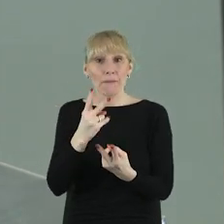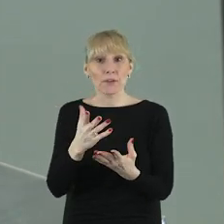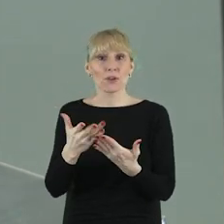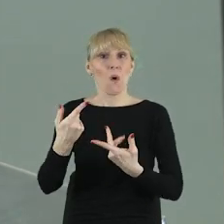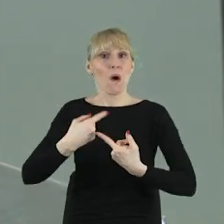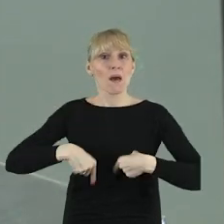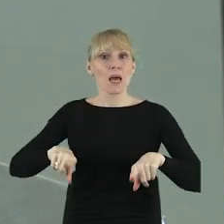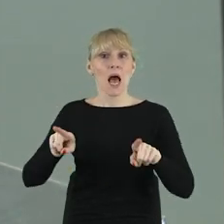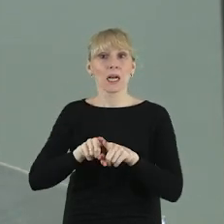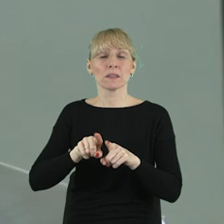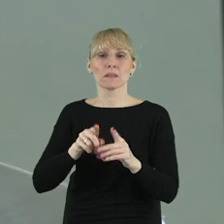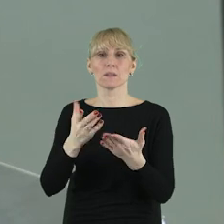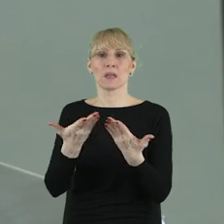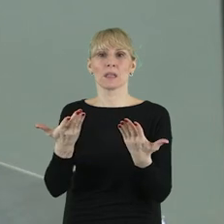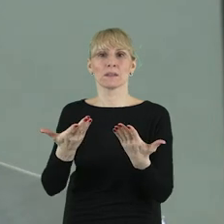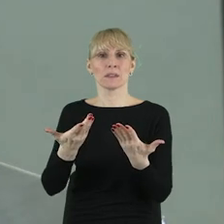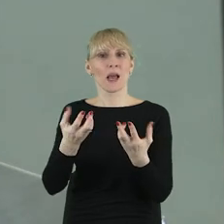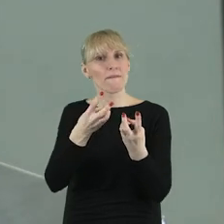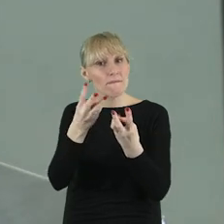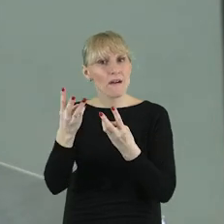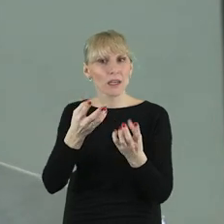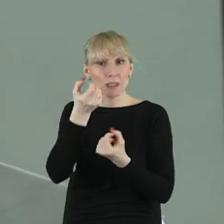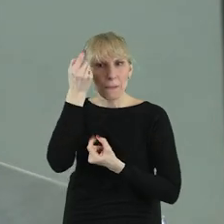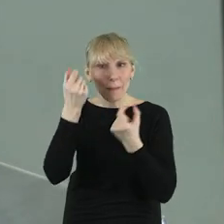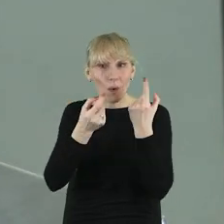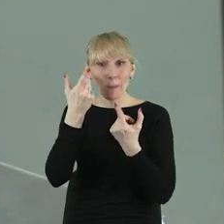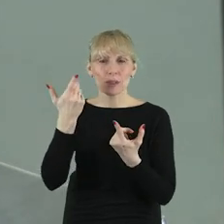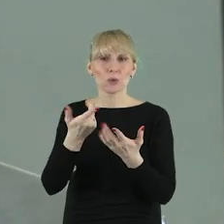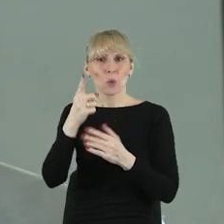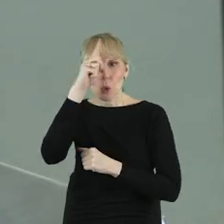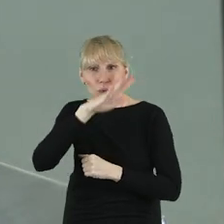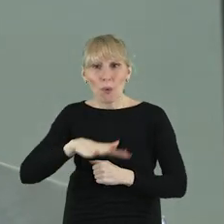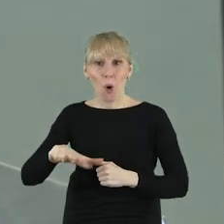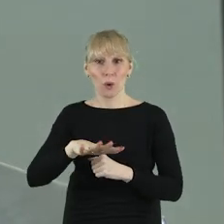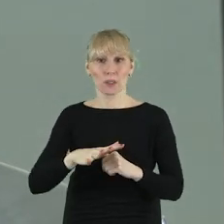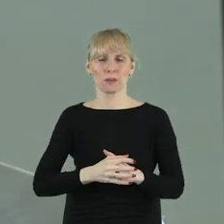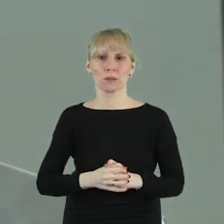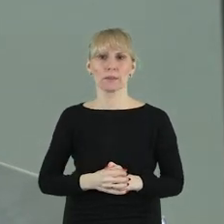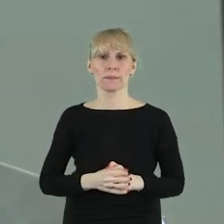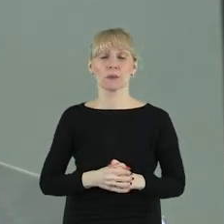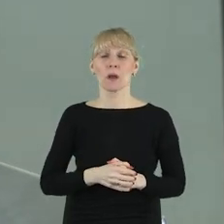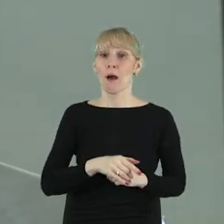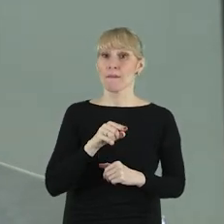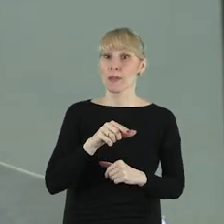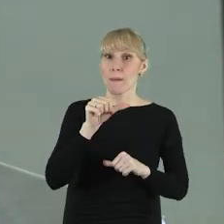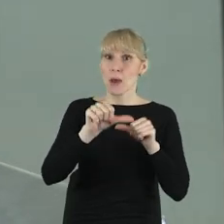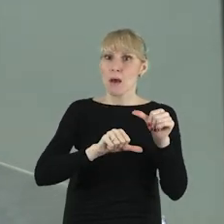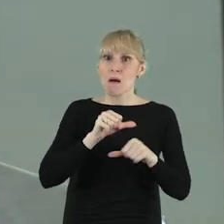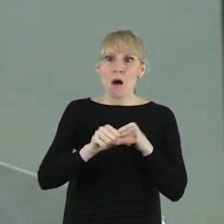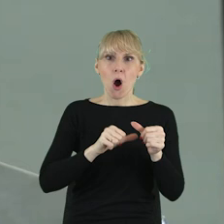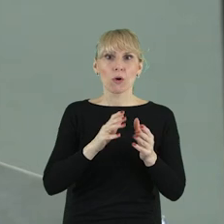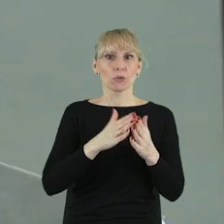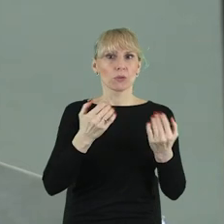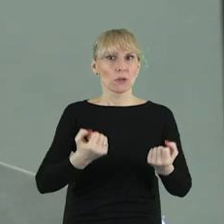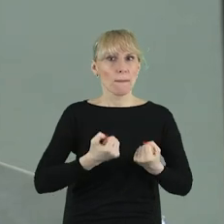realizacji bardzo wielu cennych inicjatyw. To, co się zdarzyło w tym roku,